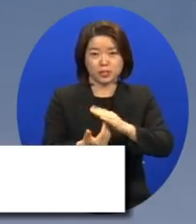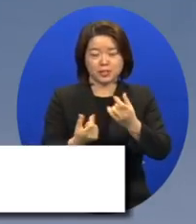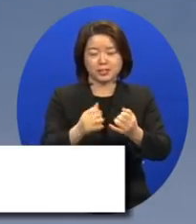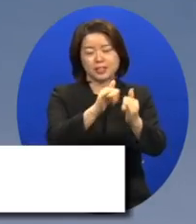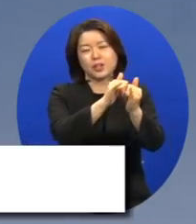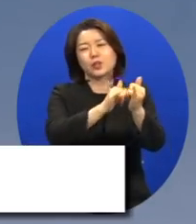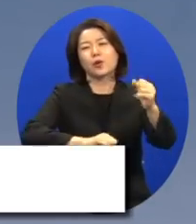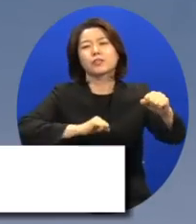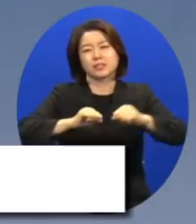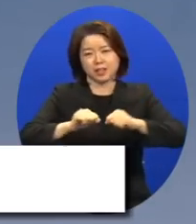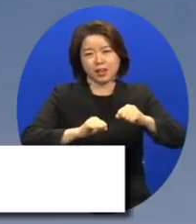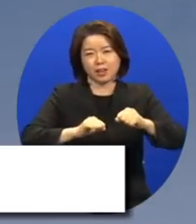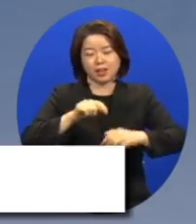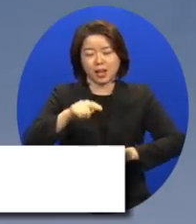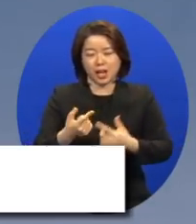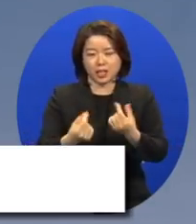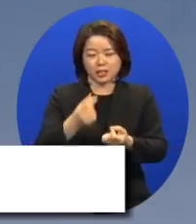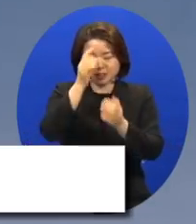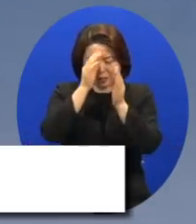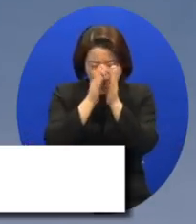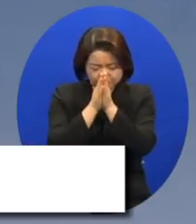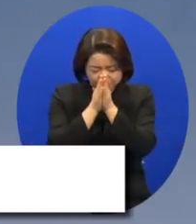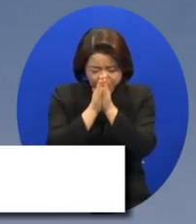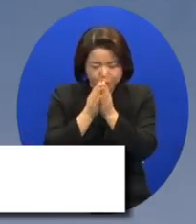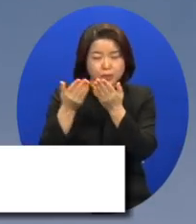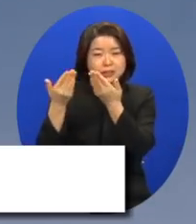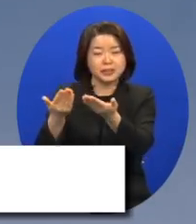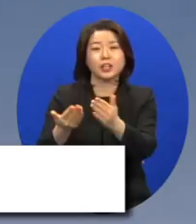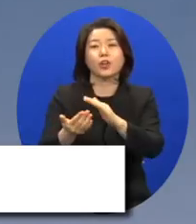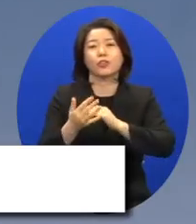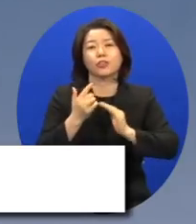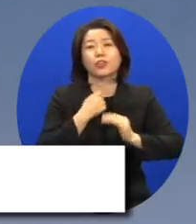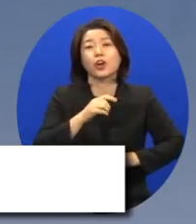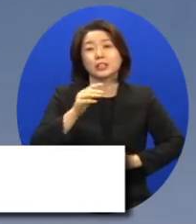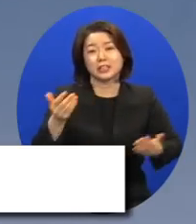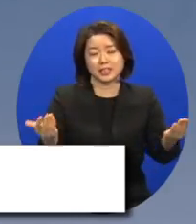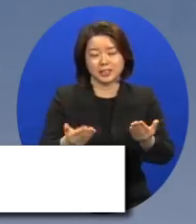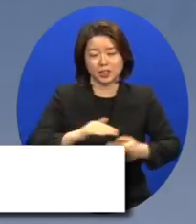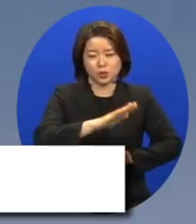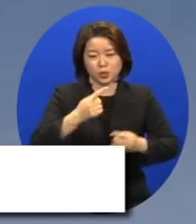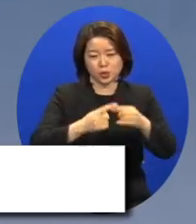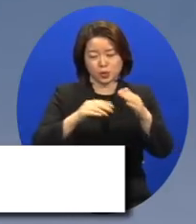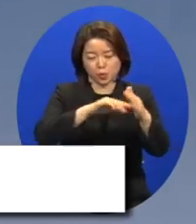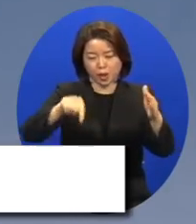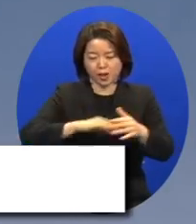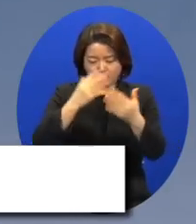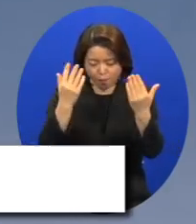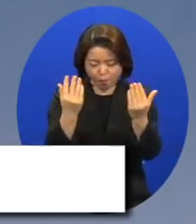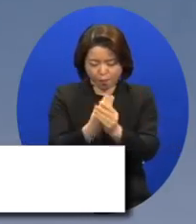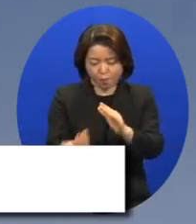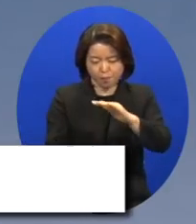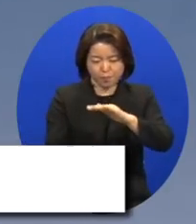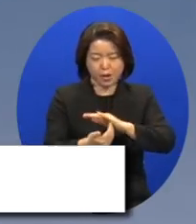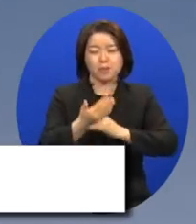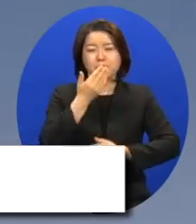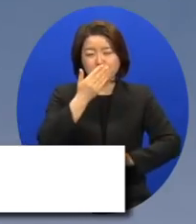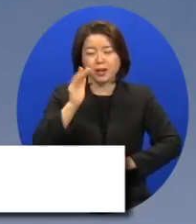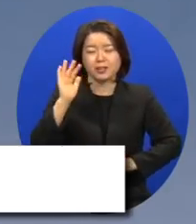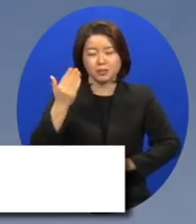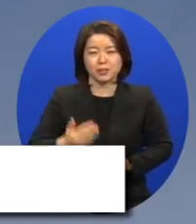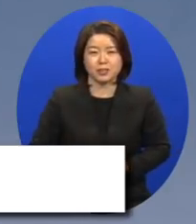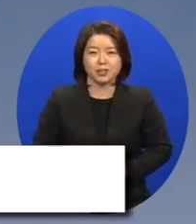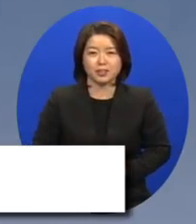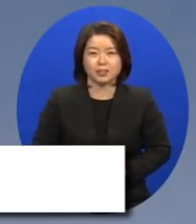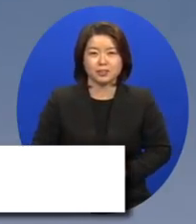그렇게 우리가 기도했던 그 일이 우리 교회 안에 온전히 이루어져야 하겠습니다 사도